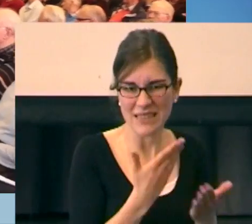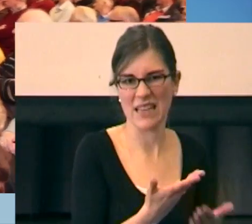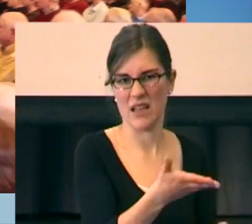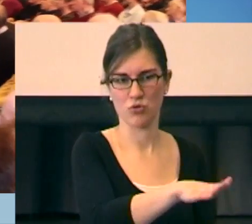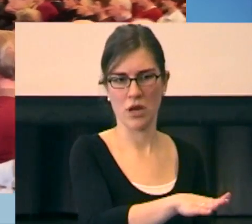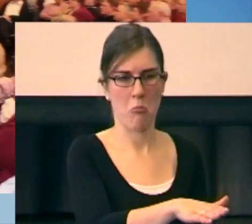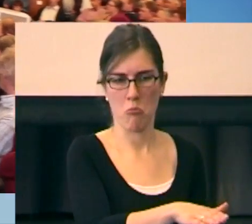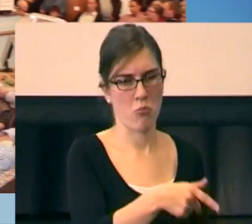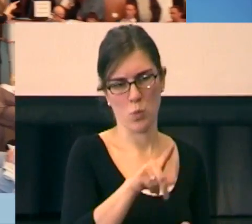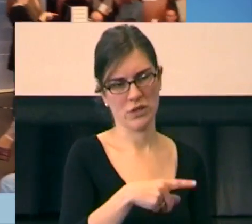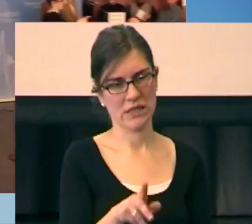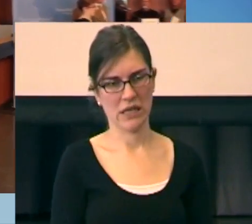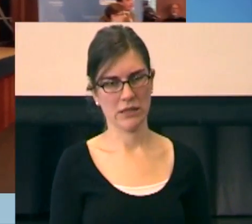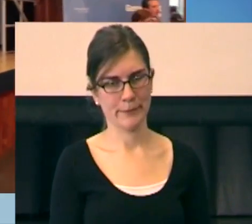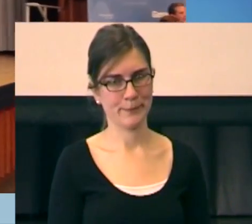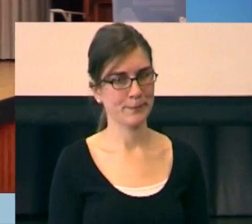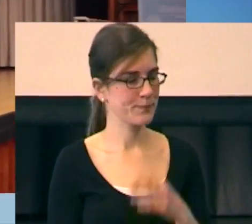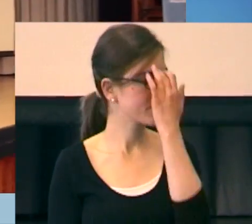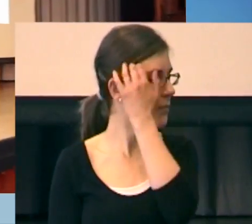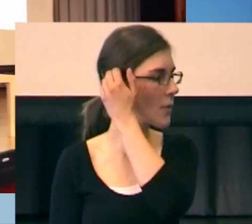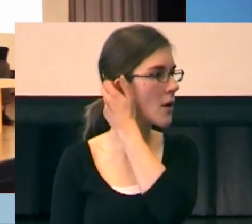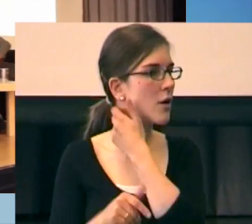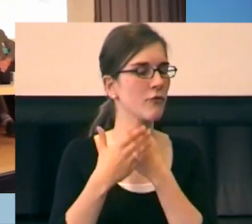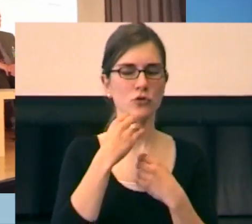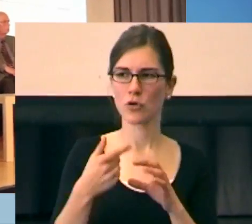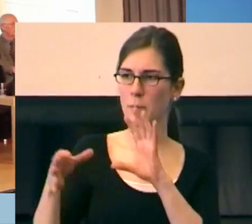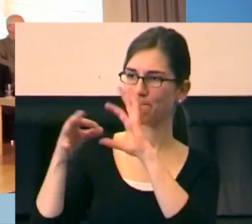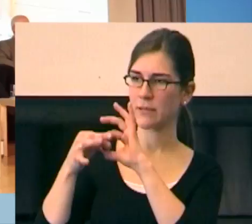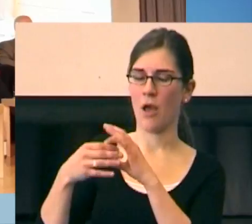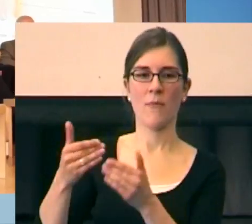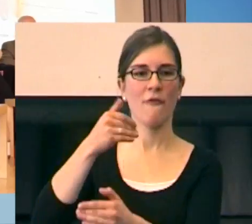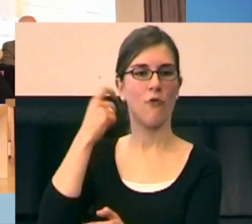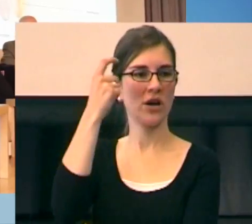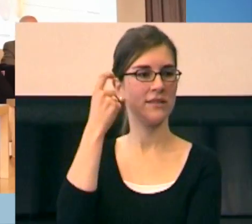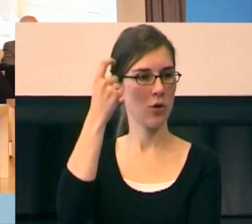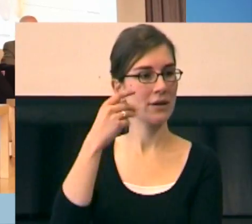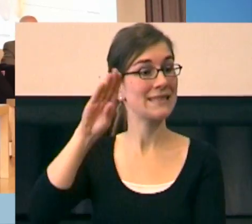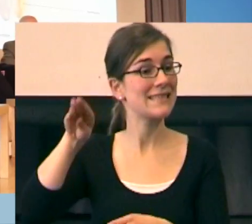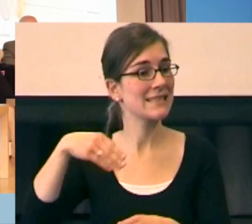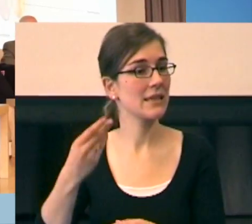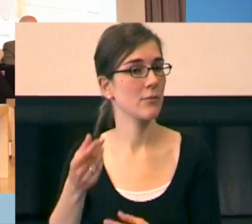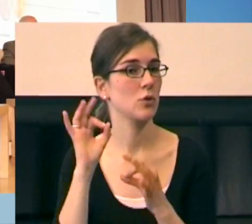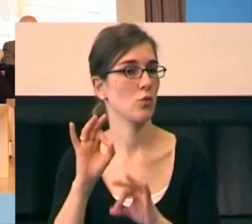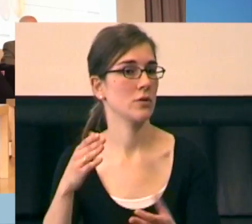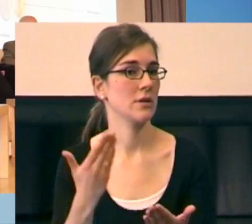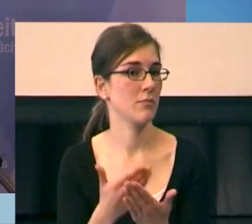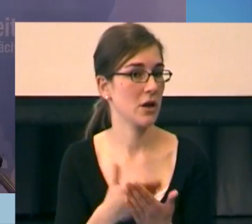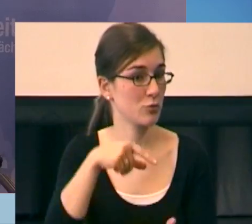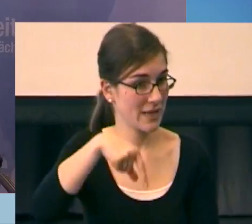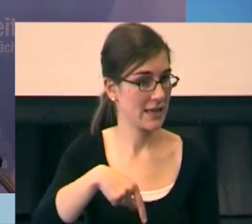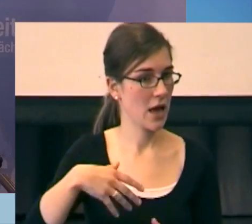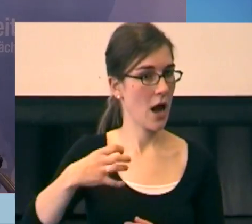Ich möchte vielleicht noch mal anknüpfen an das, was Herr Kran zur Vorsorge gesagt hat. Es gibt ein sehr gutes Beispiel hier im Großraum Kassel.